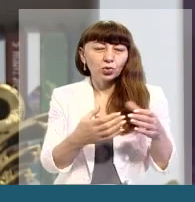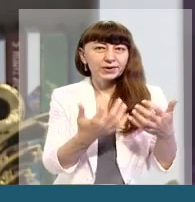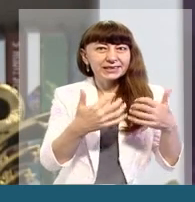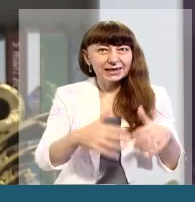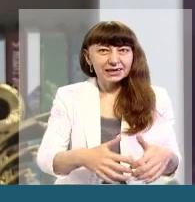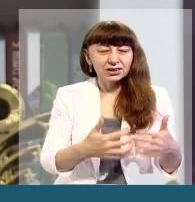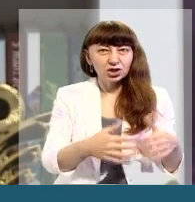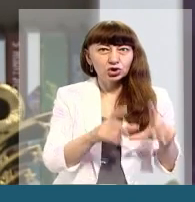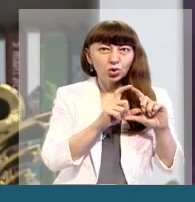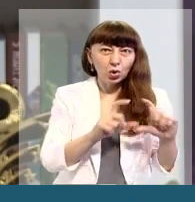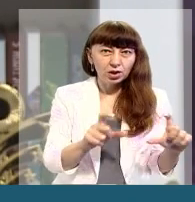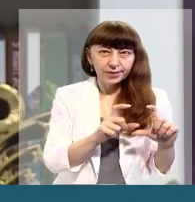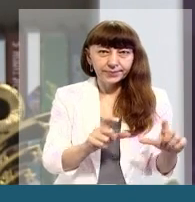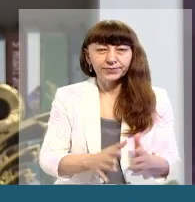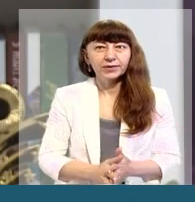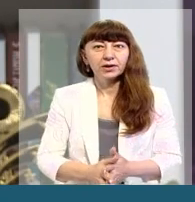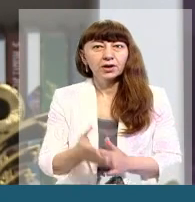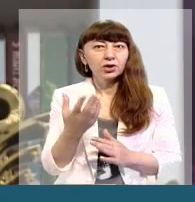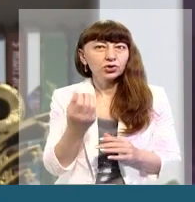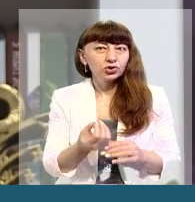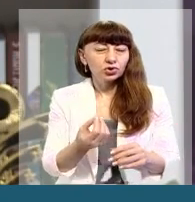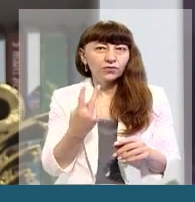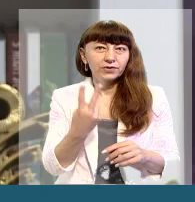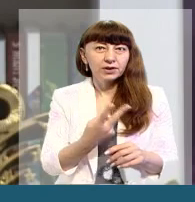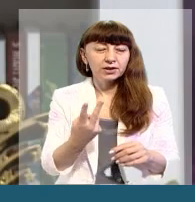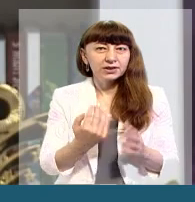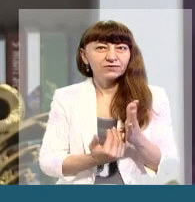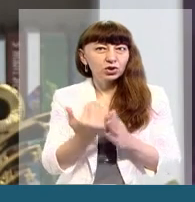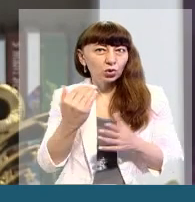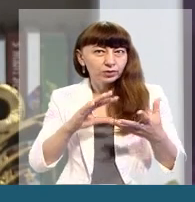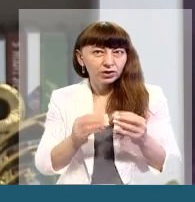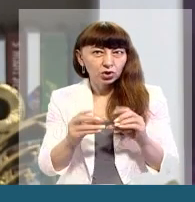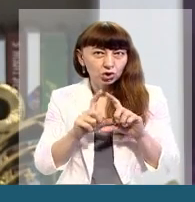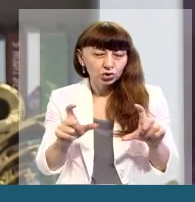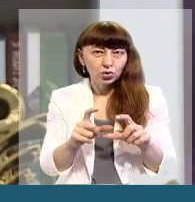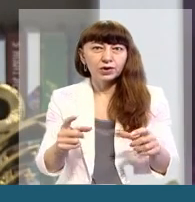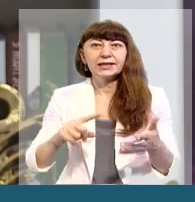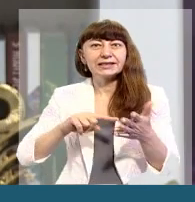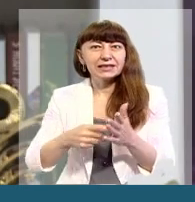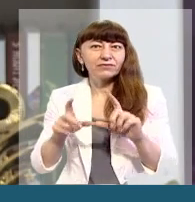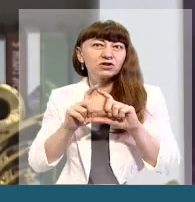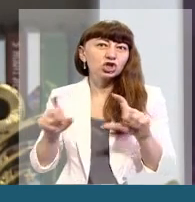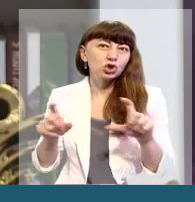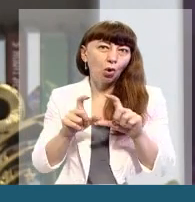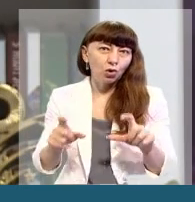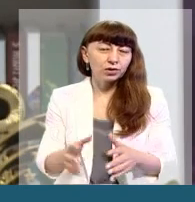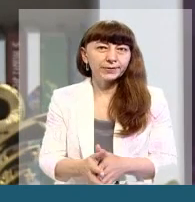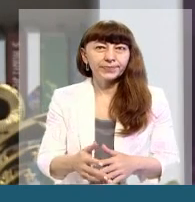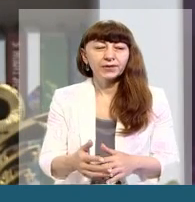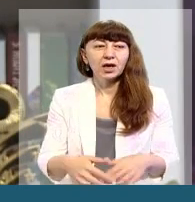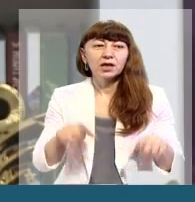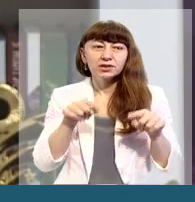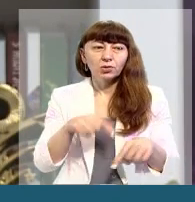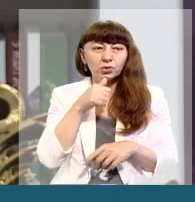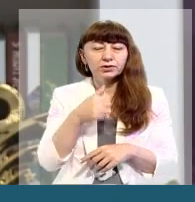средние школы, затем школы с высокими результатами и школы целевые. И вот как раз-таки в нашем